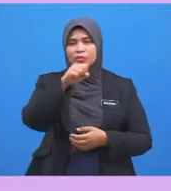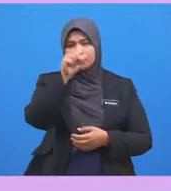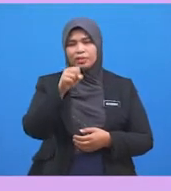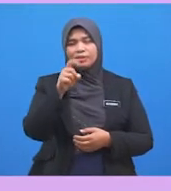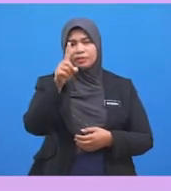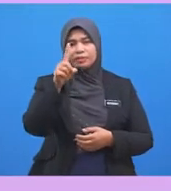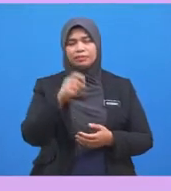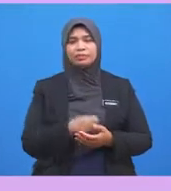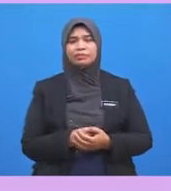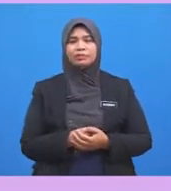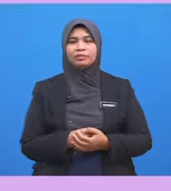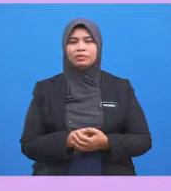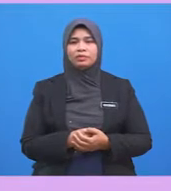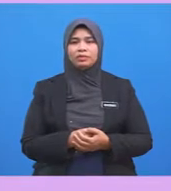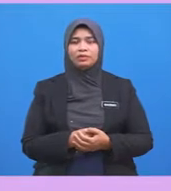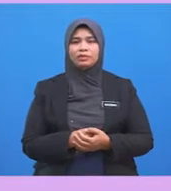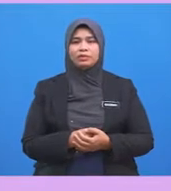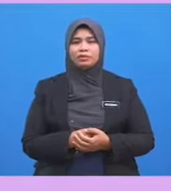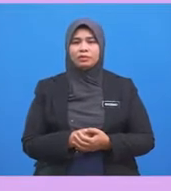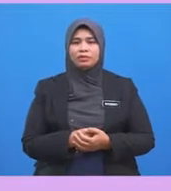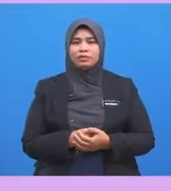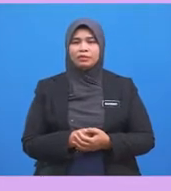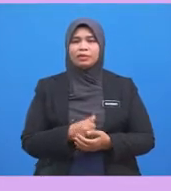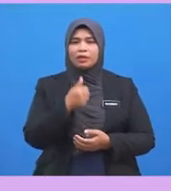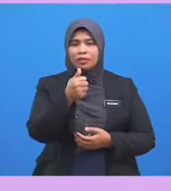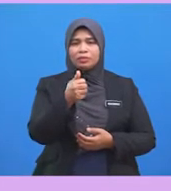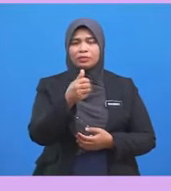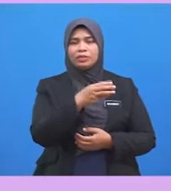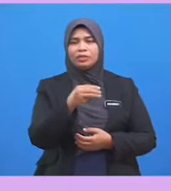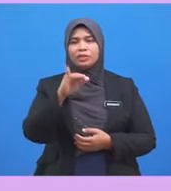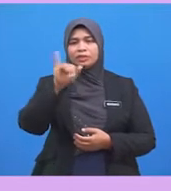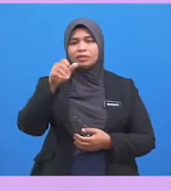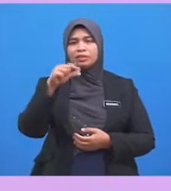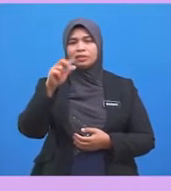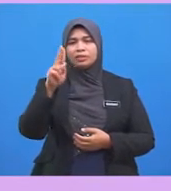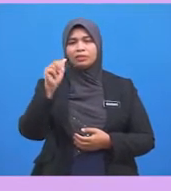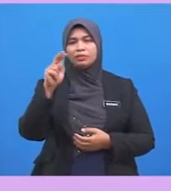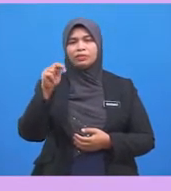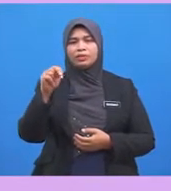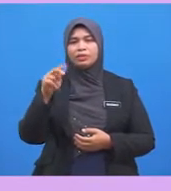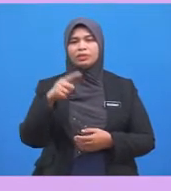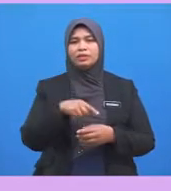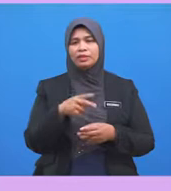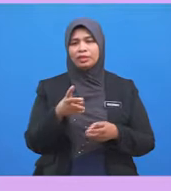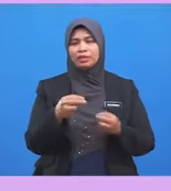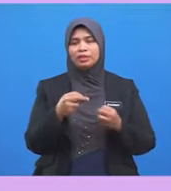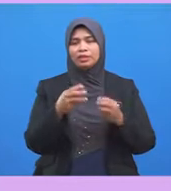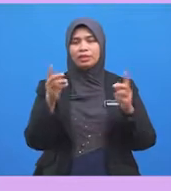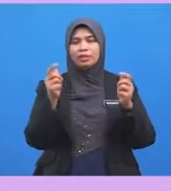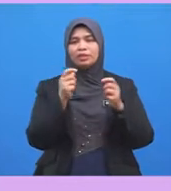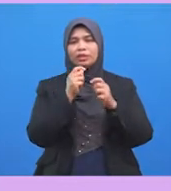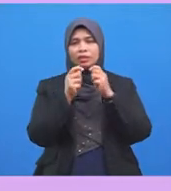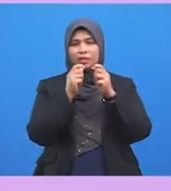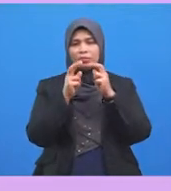1. Situasinya begini. Kamu dan Jagwin Singh dikehendaki menemu